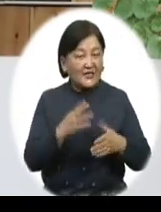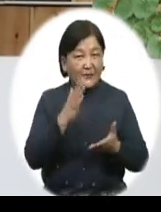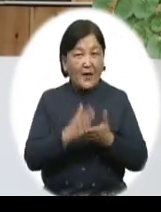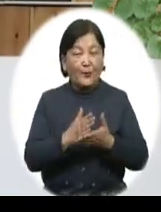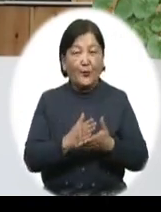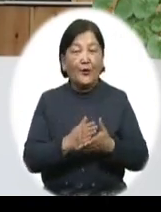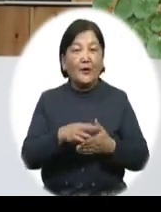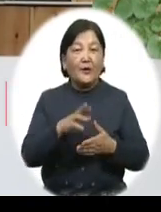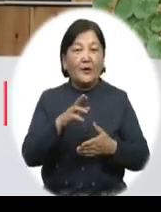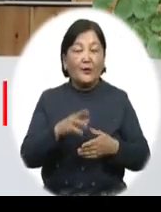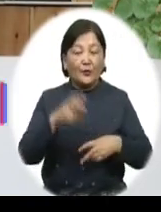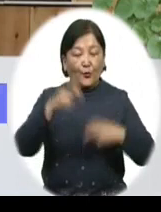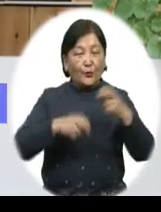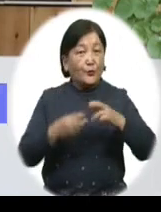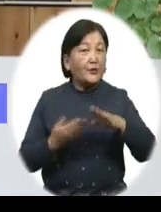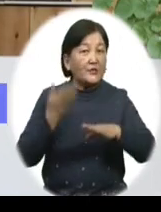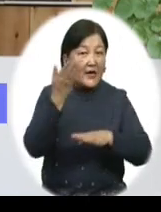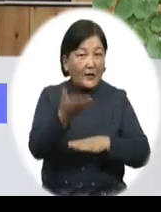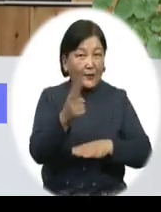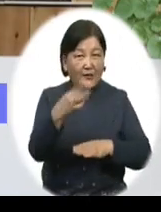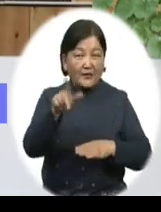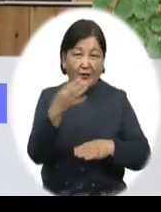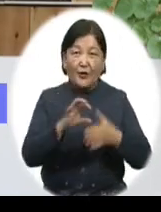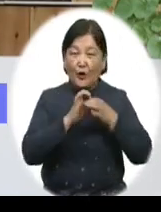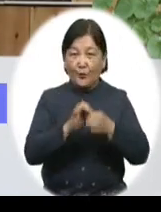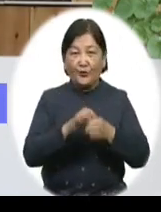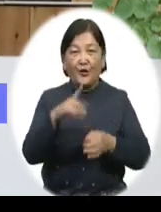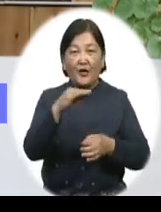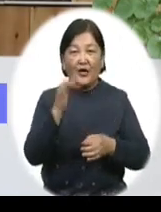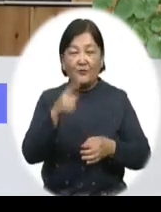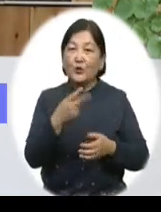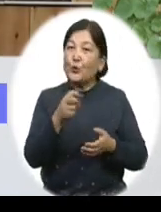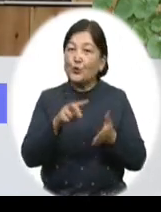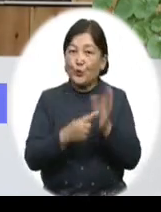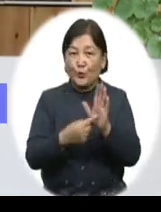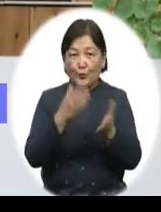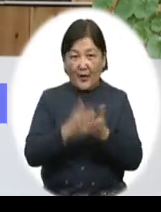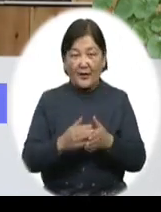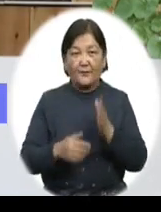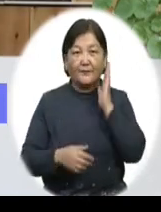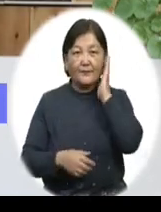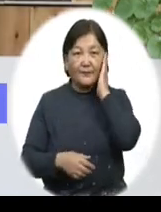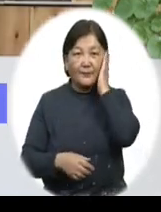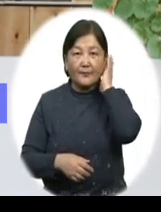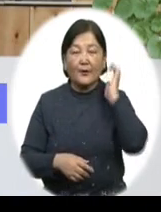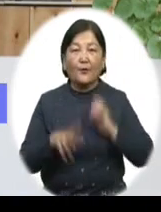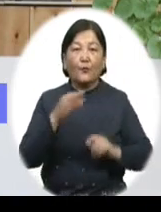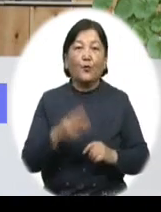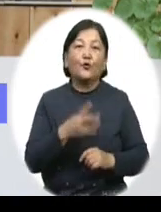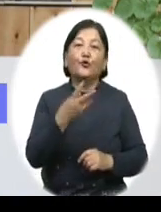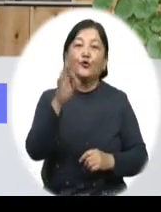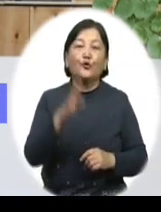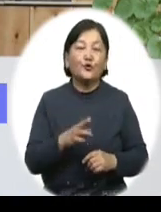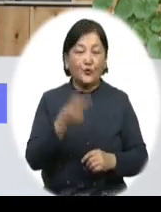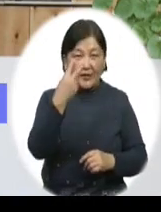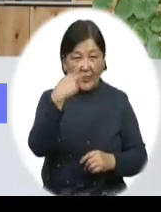нар үйлдвэрлэж гаргав гэдэг маань бол өөрийн гэсэн хэмжих үзүүлэлтүүдээр харагдана. За мөн энэ